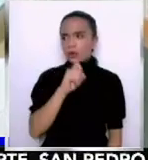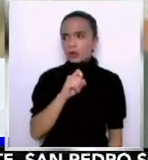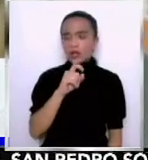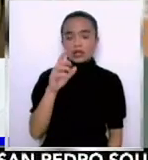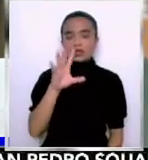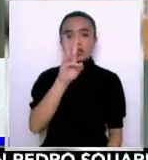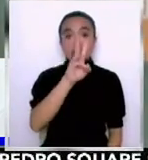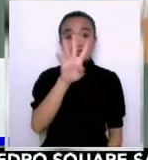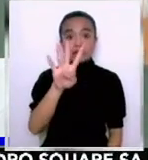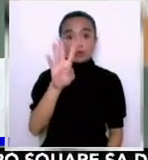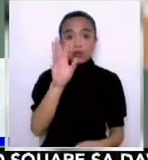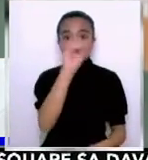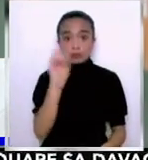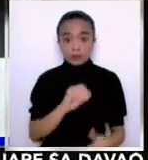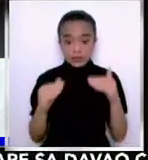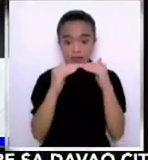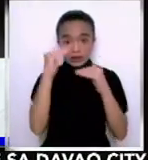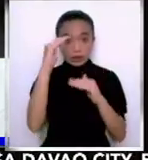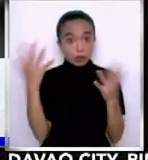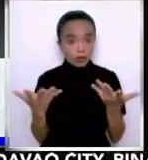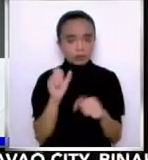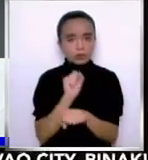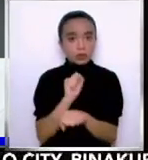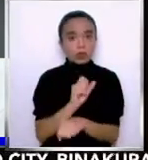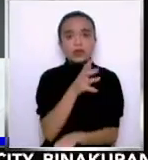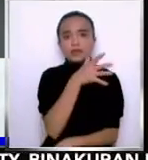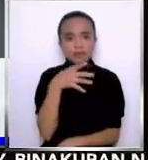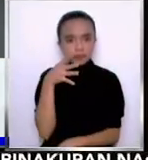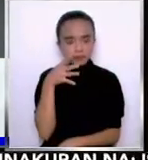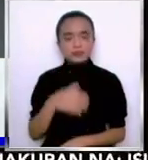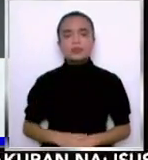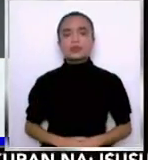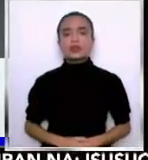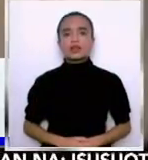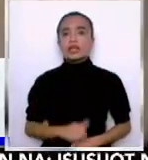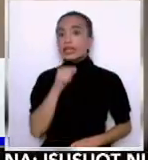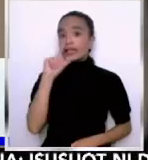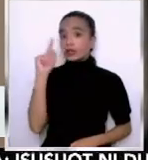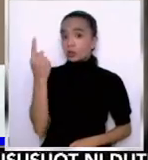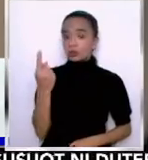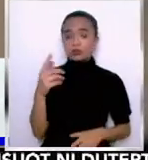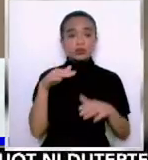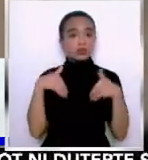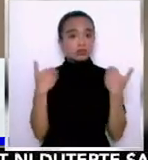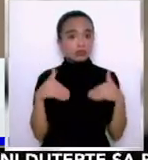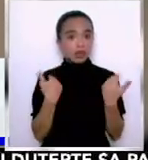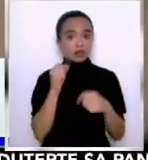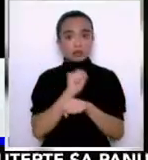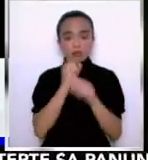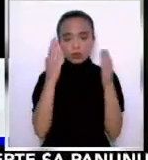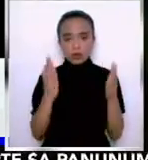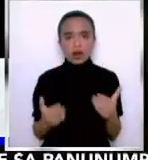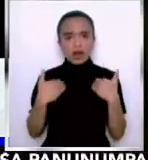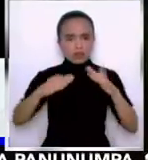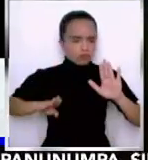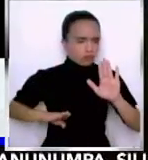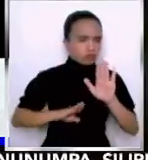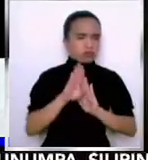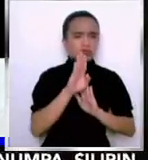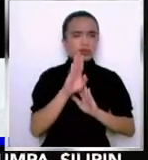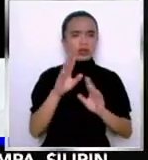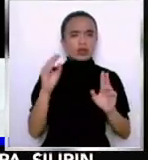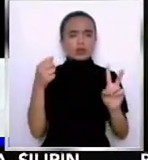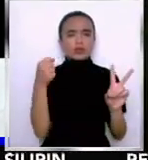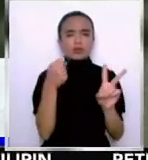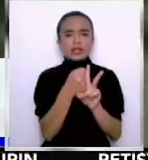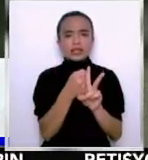in the agriculture sector. Bukod sa child laborers, sumipa rin daw ang kaso ng mga batang biktima ng online